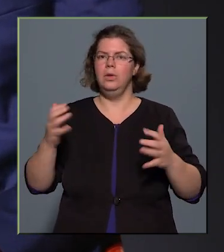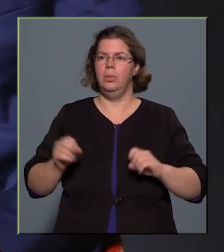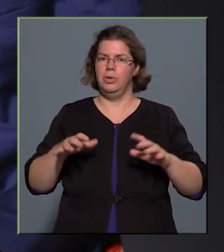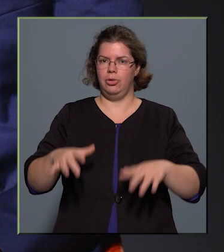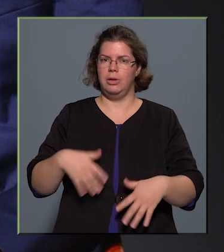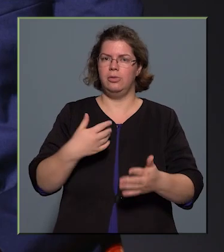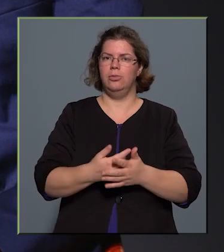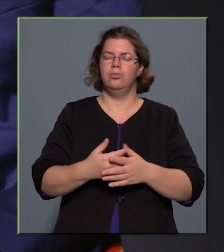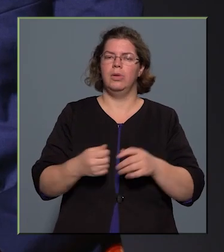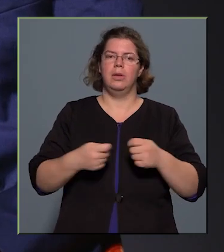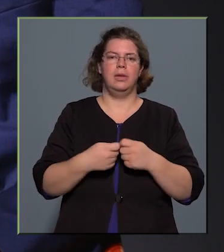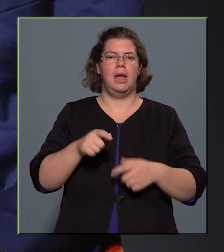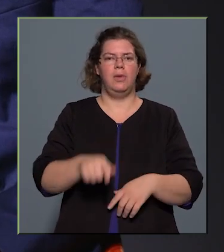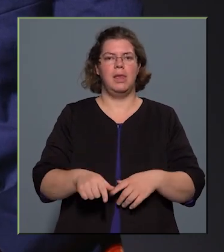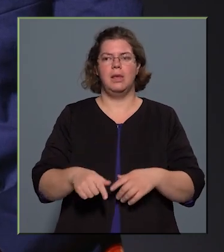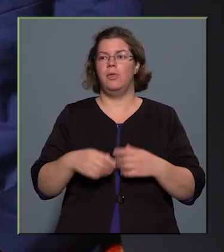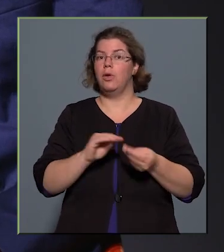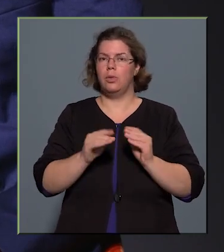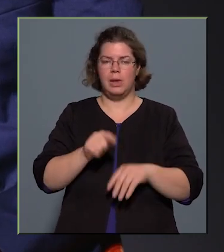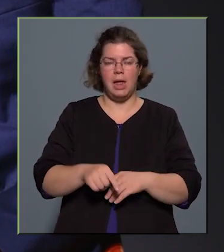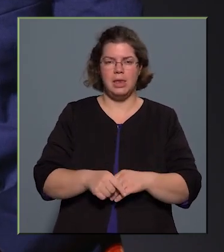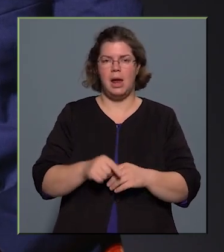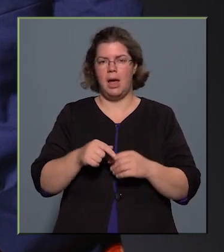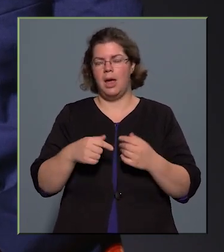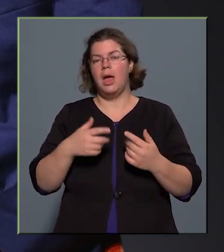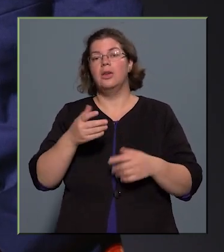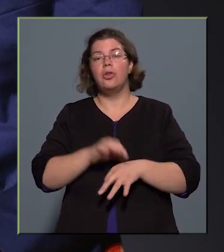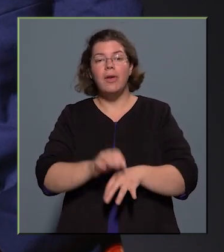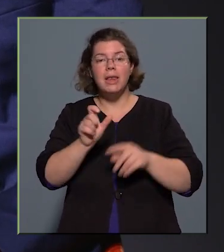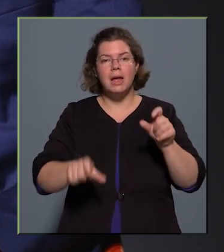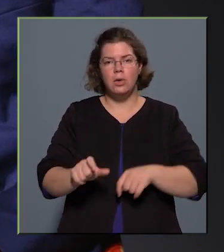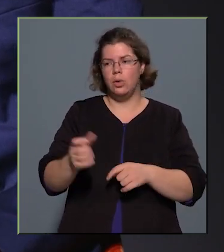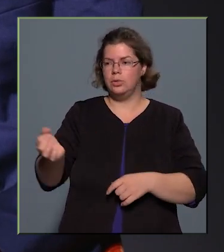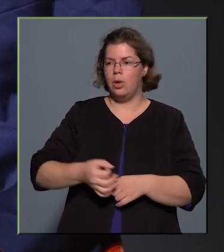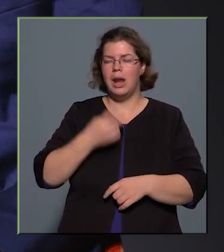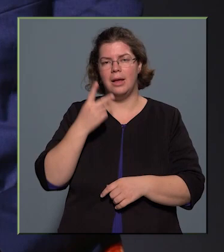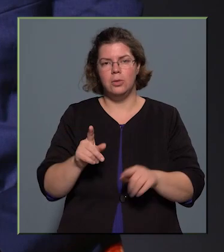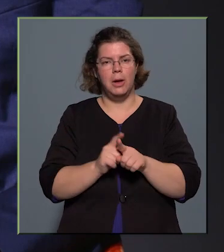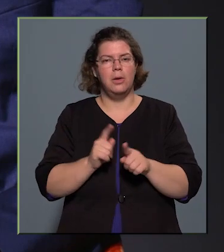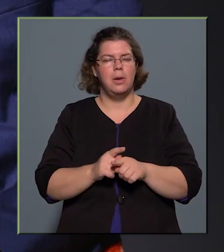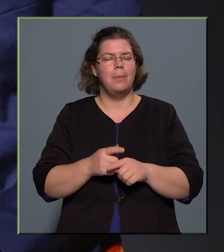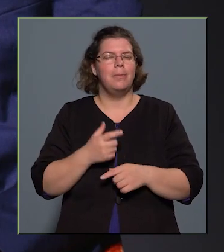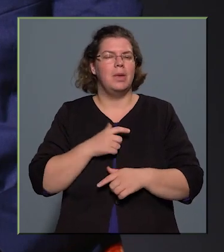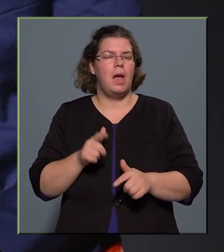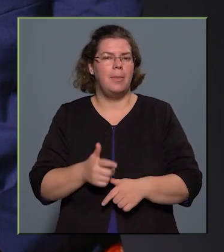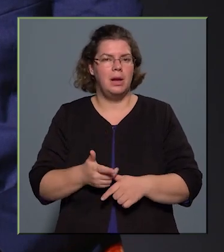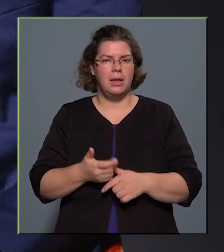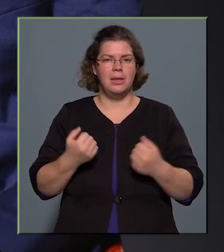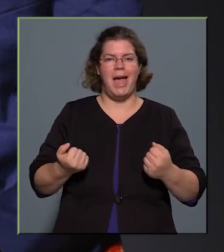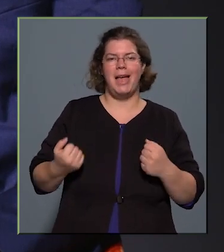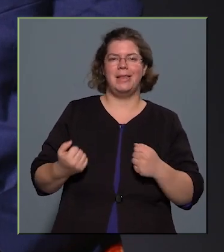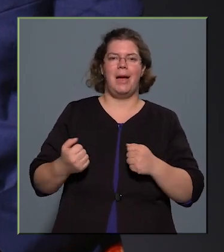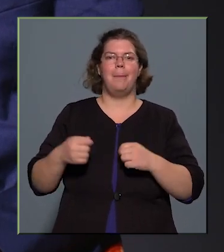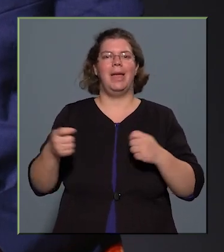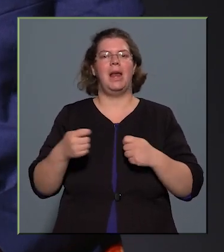a szervezetre, vagy éppen az üzletre az adott esetben. És a vezetők részéről is látunk egy olyat, hogy egy ilyen bizalmatlanság, hogy elég nehezen mérhetőek